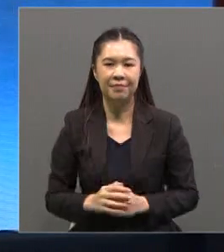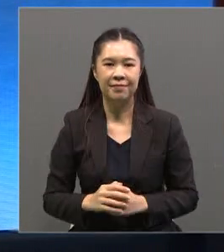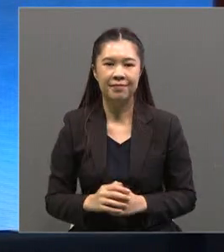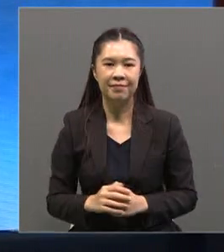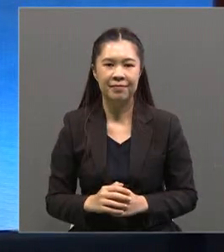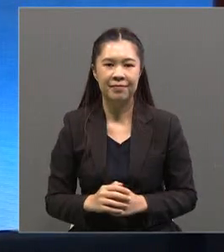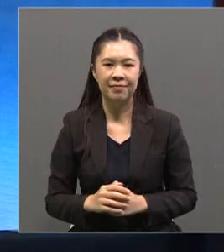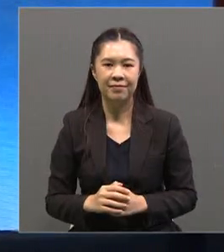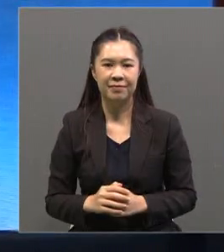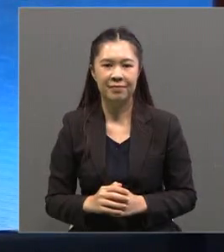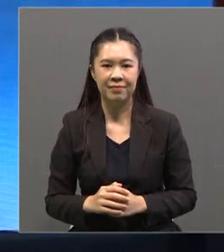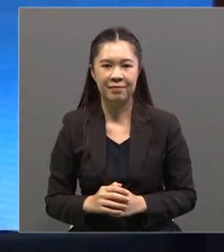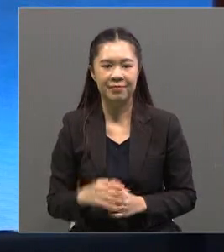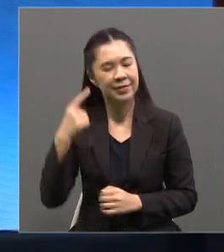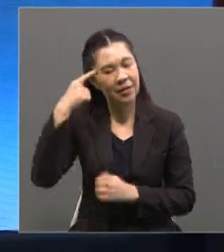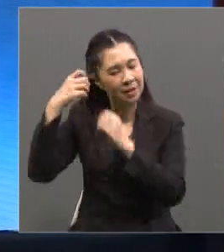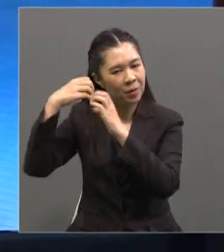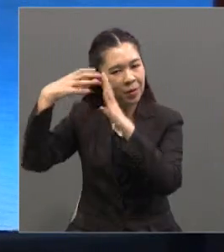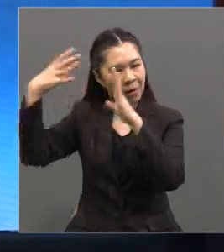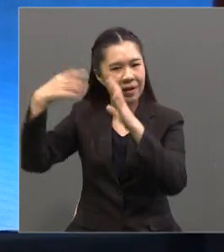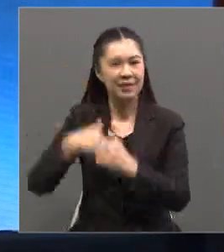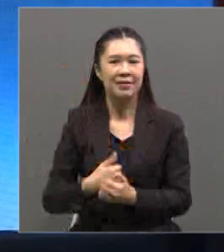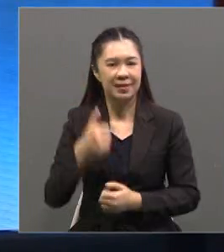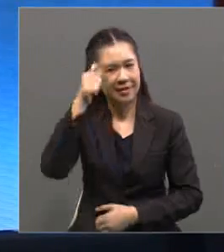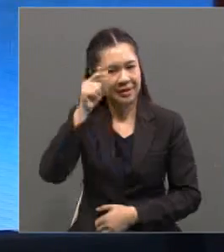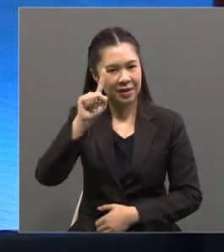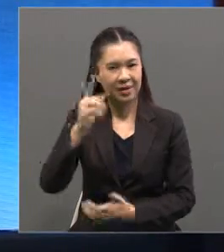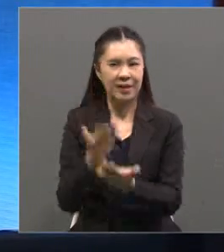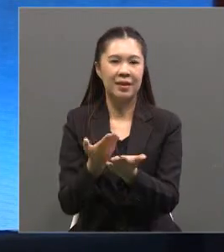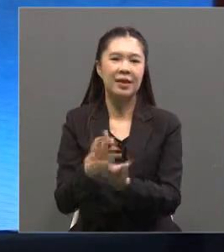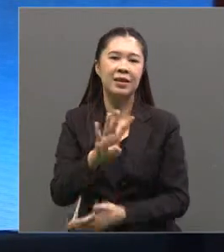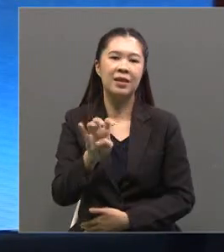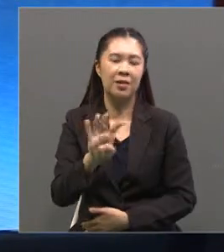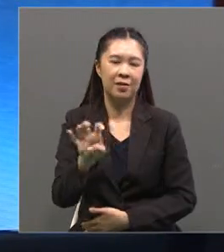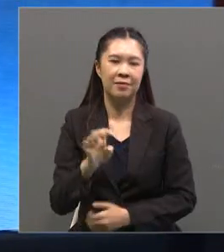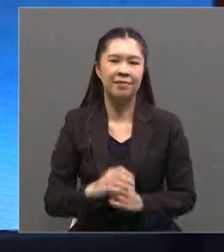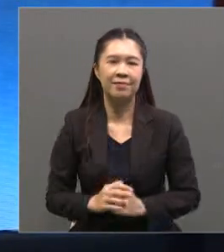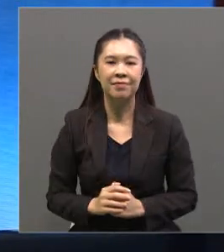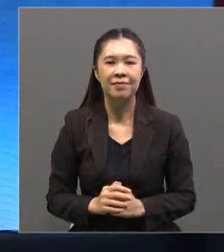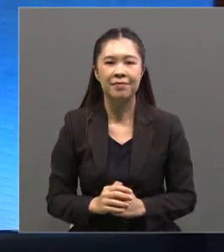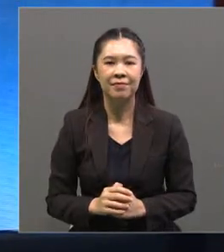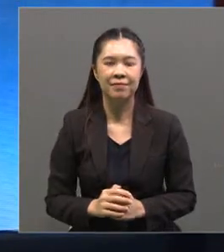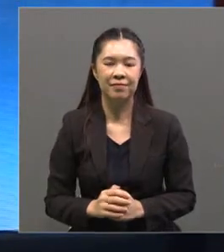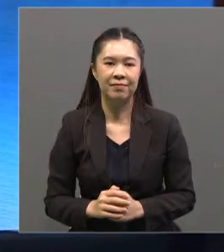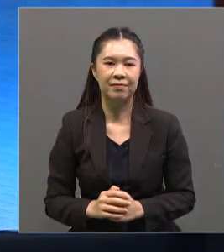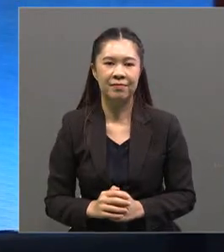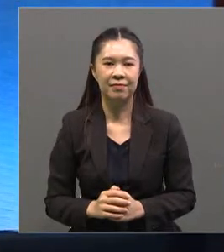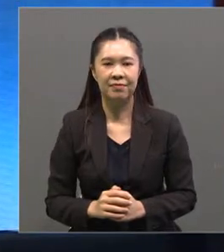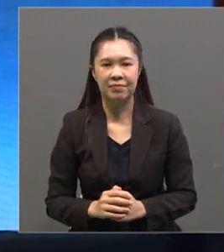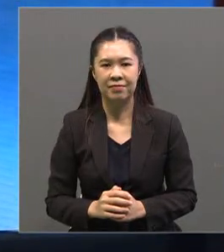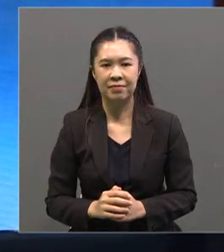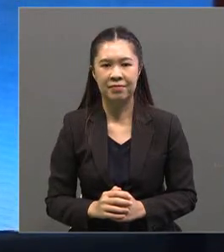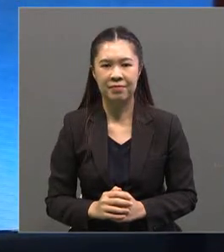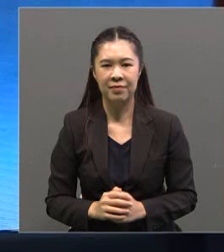อ400 ก็หวังว่าคงจะไปถึงจุดนั้นนะครับเดี๋ยวขอดูตัวเลขอีกทีนึงเพราะว่าอย่างนี้ครับเราเองเราถ้าเกิดเรื่องค่า